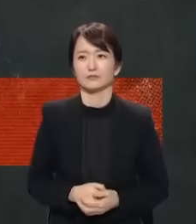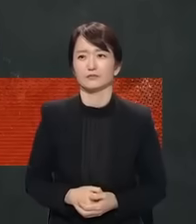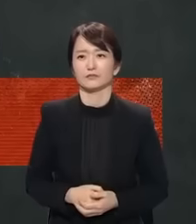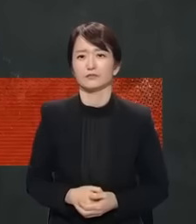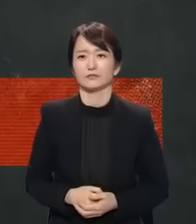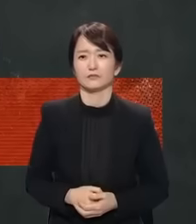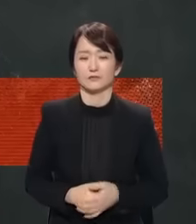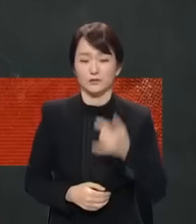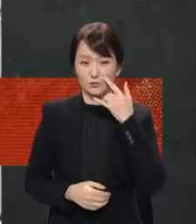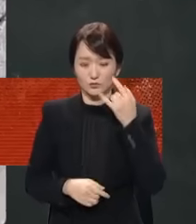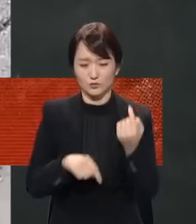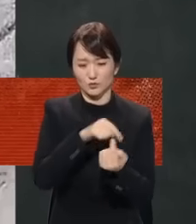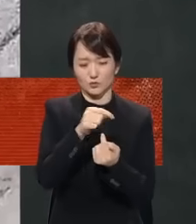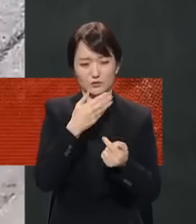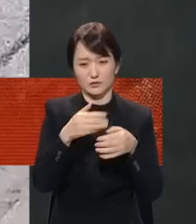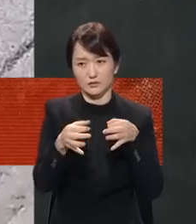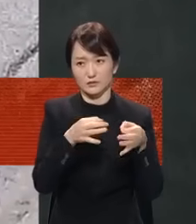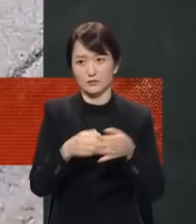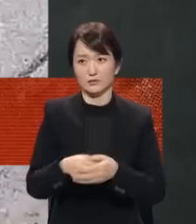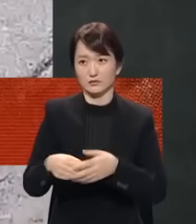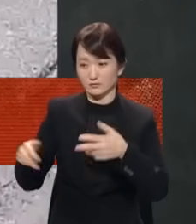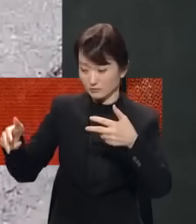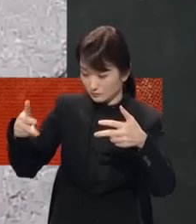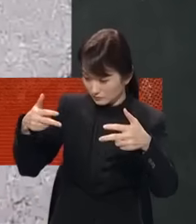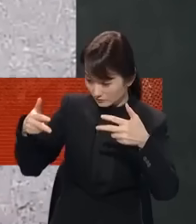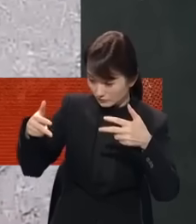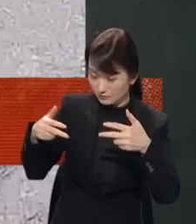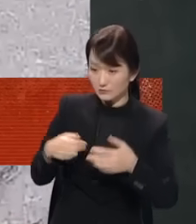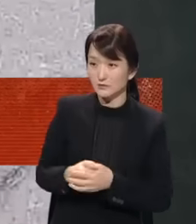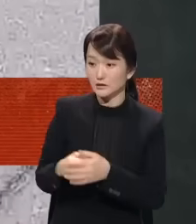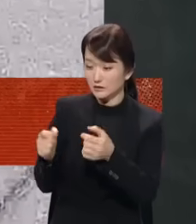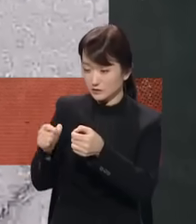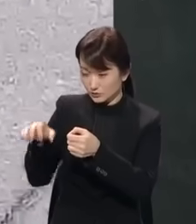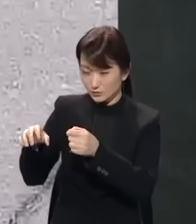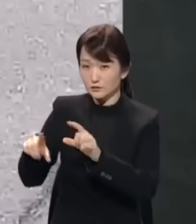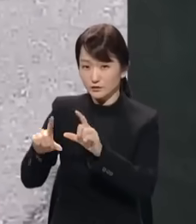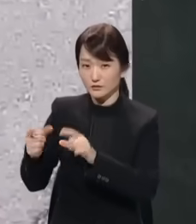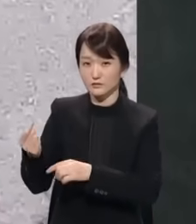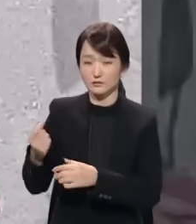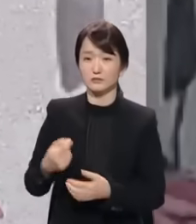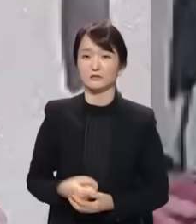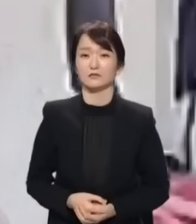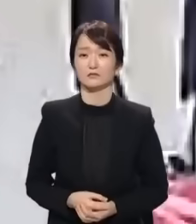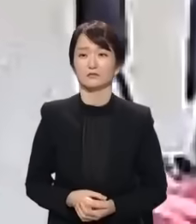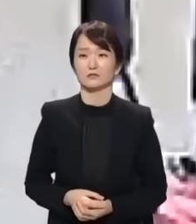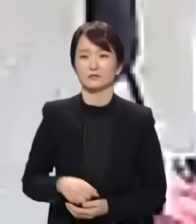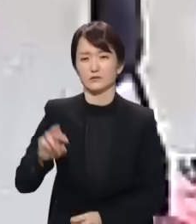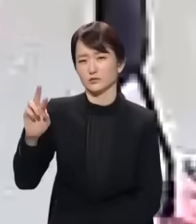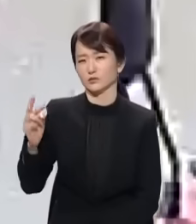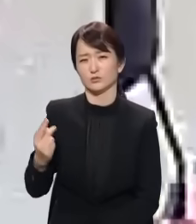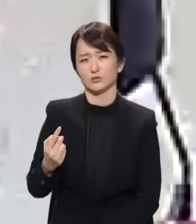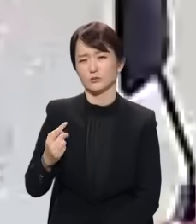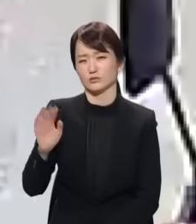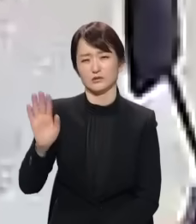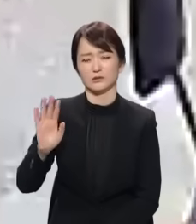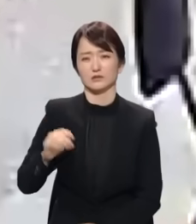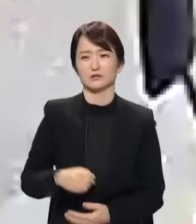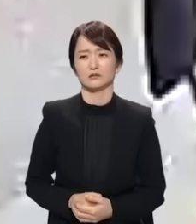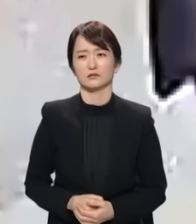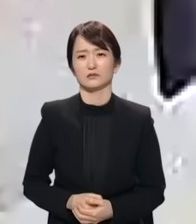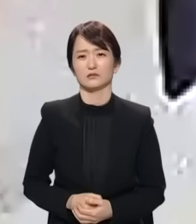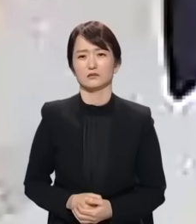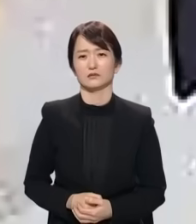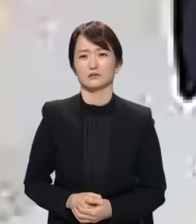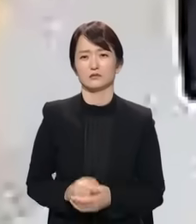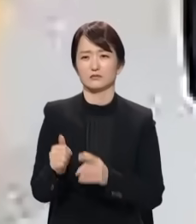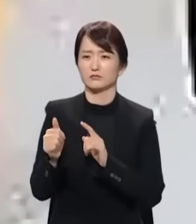부모님이 운영하는 식당인데 예. 이 CCTV를 보니까 근처에 있는 곳에 사는 것 같다라는 거예요. 그런데 돌아오지 않았고요. 저는 별로 돌아올 것